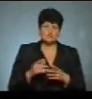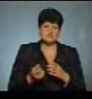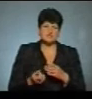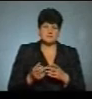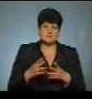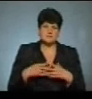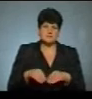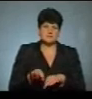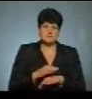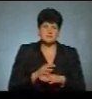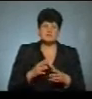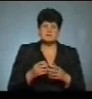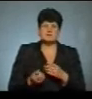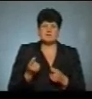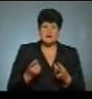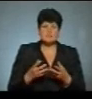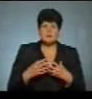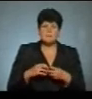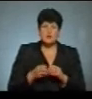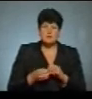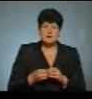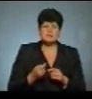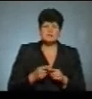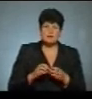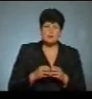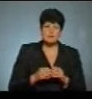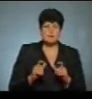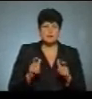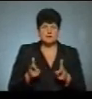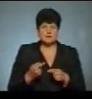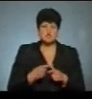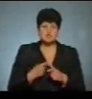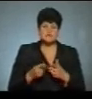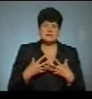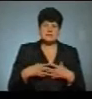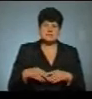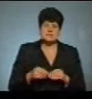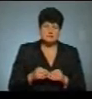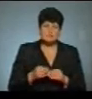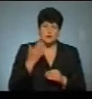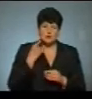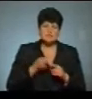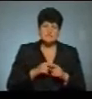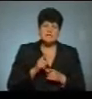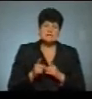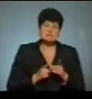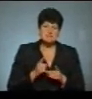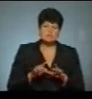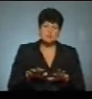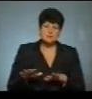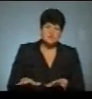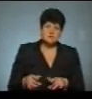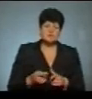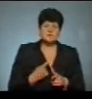там проблеми? Чи це проблеми карантину, чи це сімейні? І після карантину все зміниться саме на своє місце, чи це